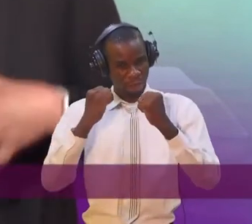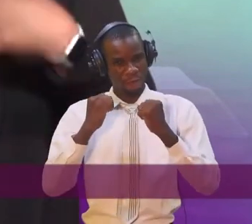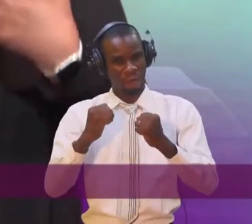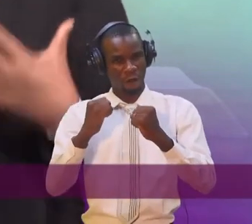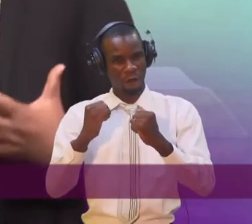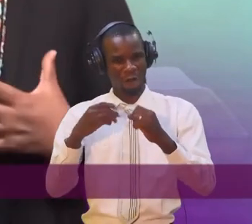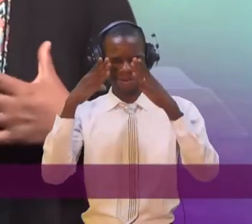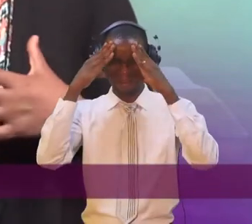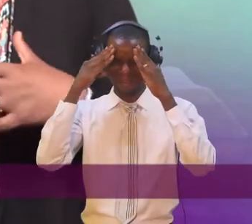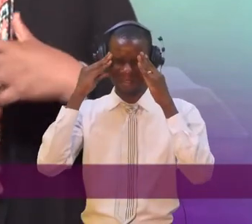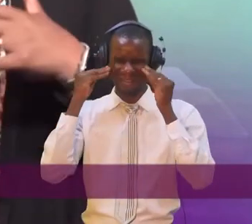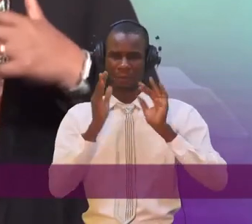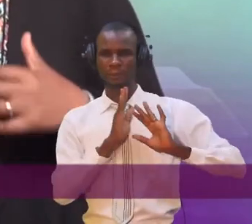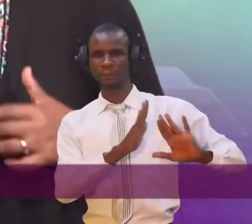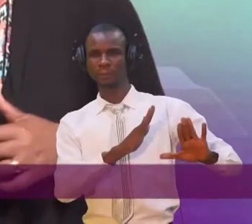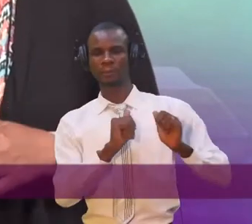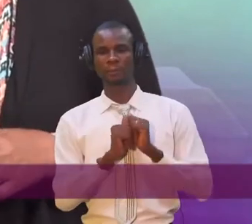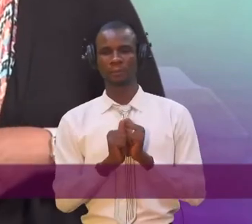tamaa.